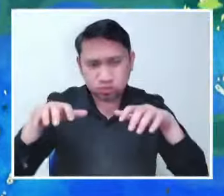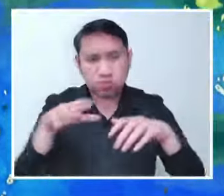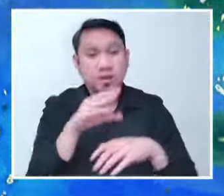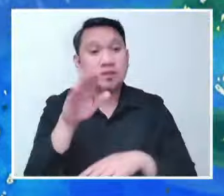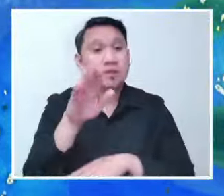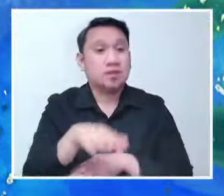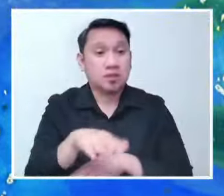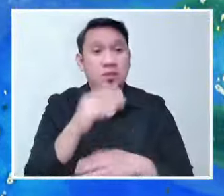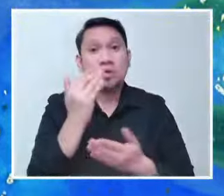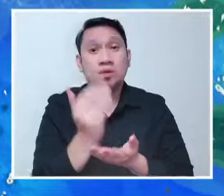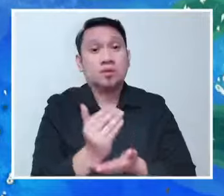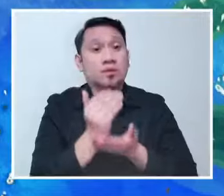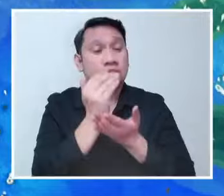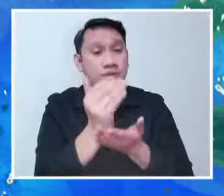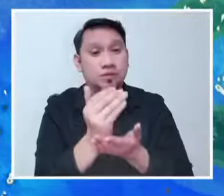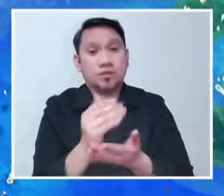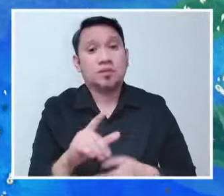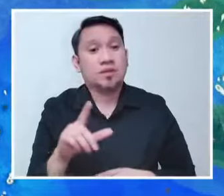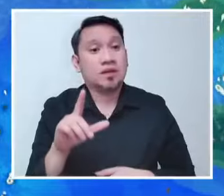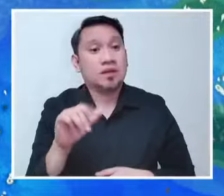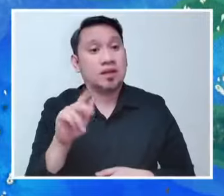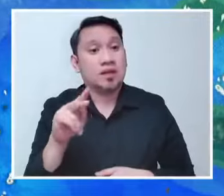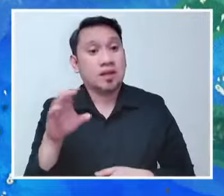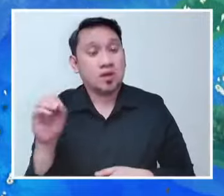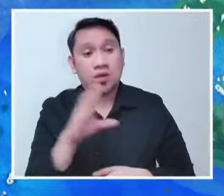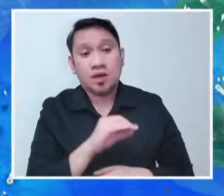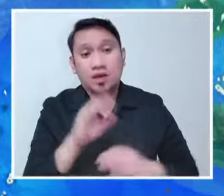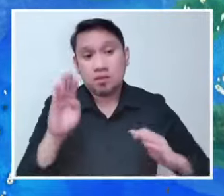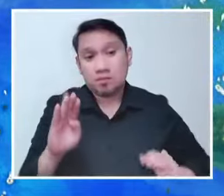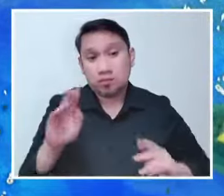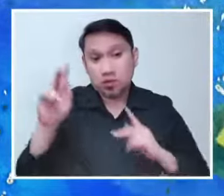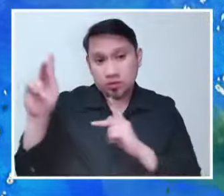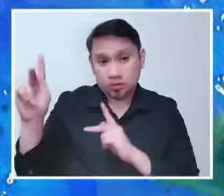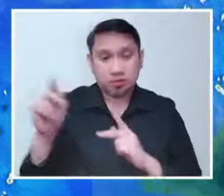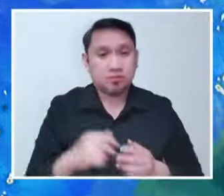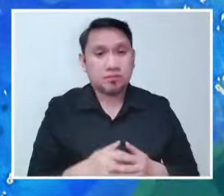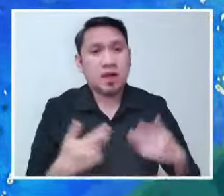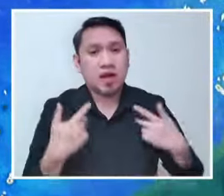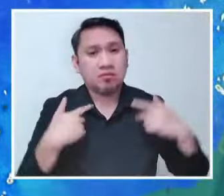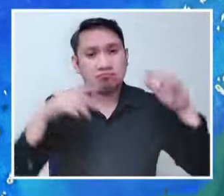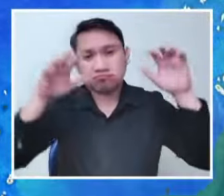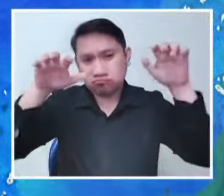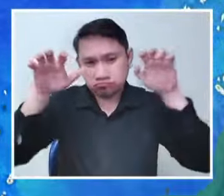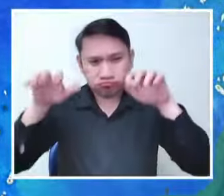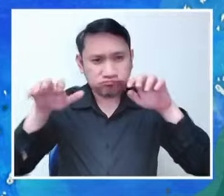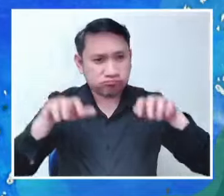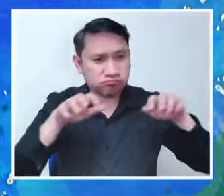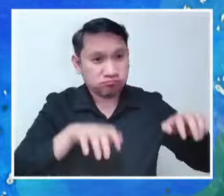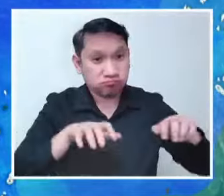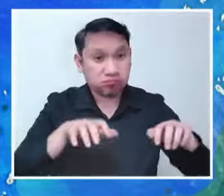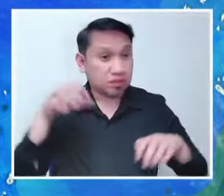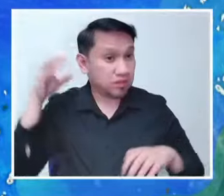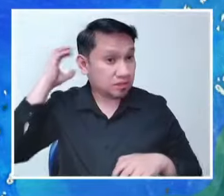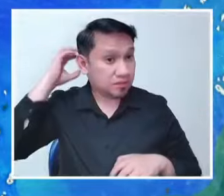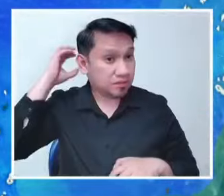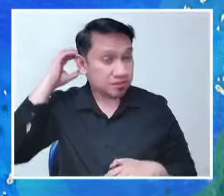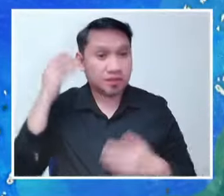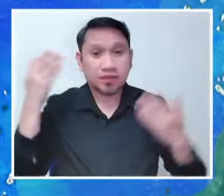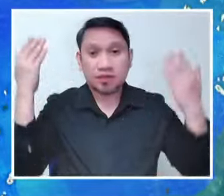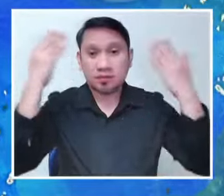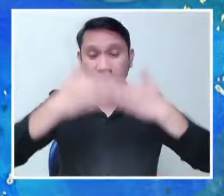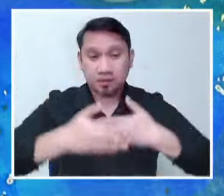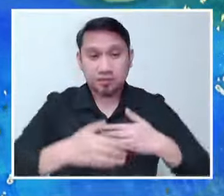del Sur, Lanao del Sur, Bukidnon at sa may Sarangani. May mga pag-ulan pa sa maraming bahagi ng Mindanao pagsapit ng gabi.